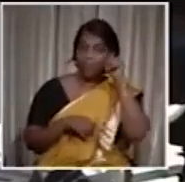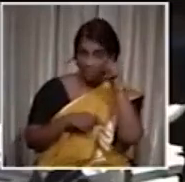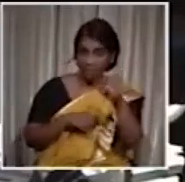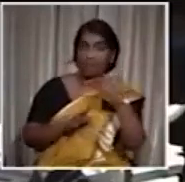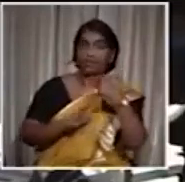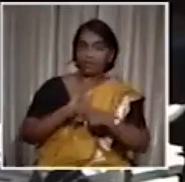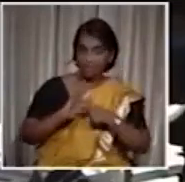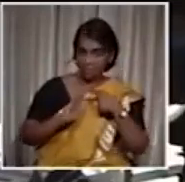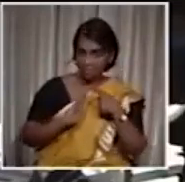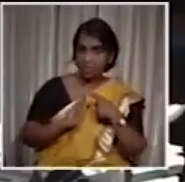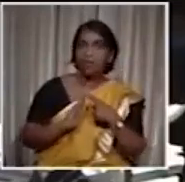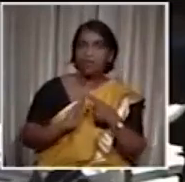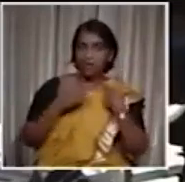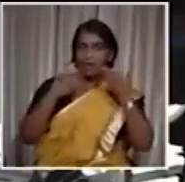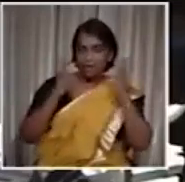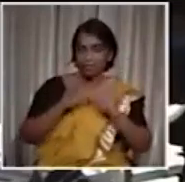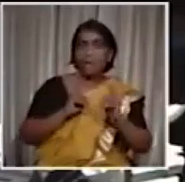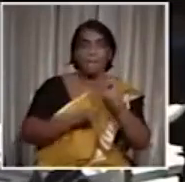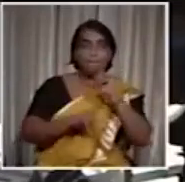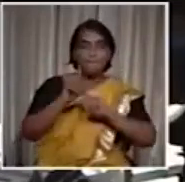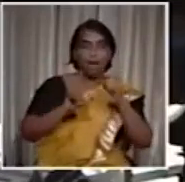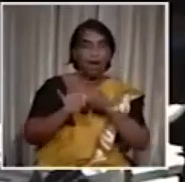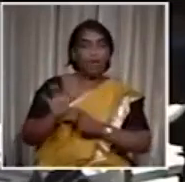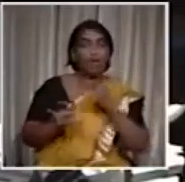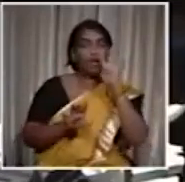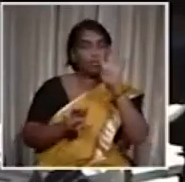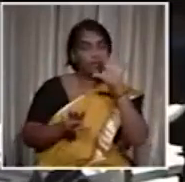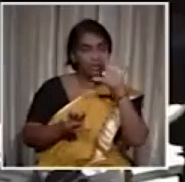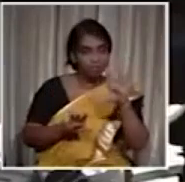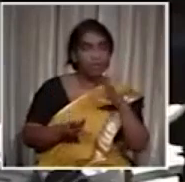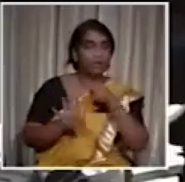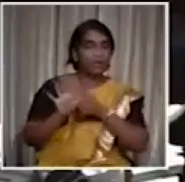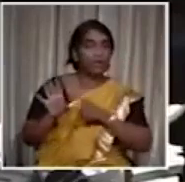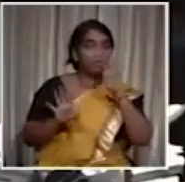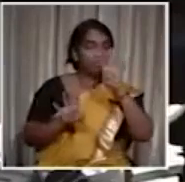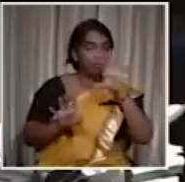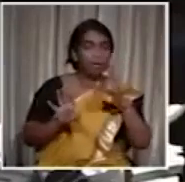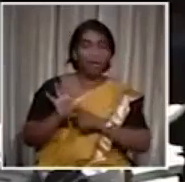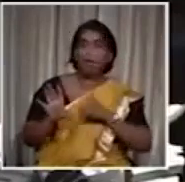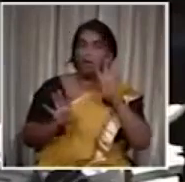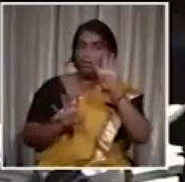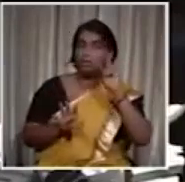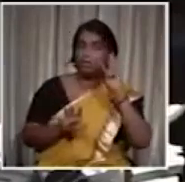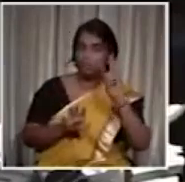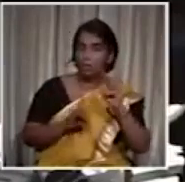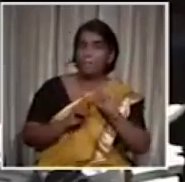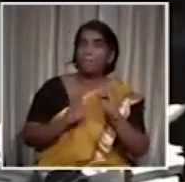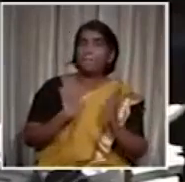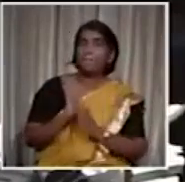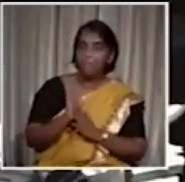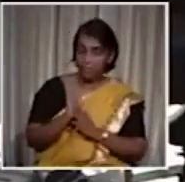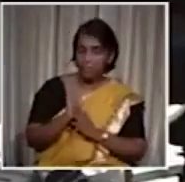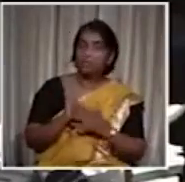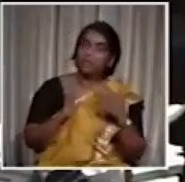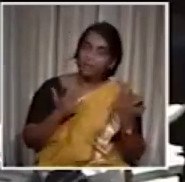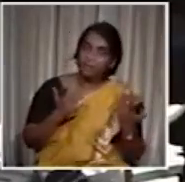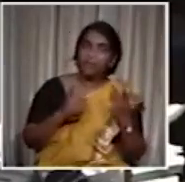මේ රටේ අවසන් කරන කරු අවසන් වශයෙන් පාර්ලිමේන්තුවේ අවුරුදු 45 මේ 45න් අවුරුදු 43ක් අගමැති එක්ක